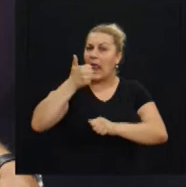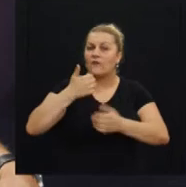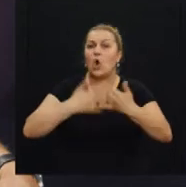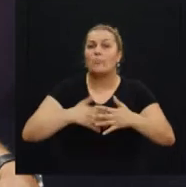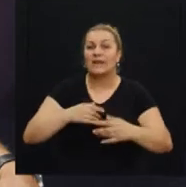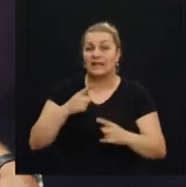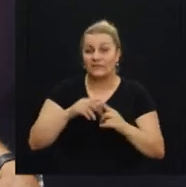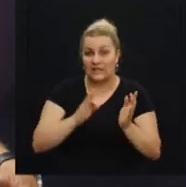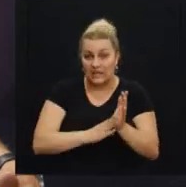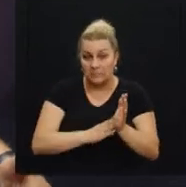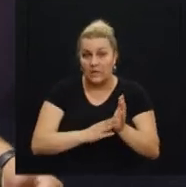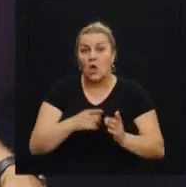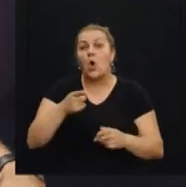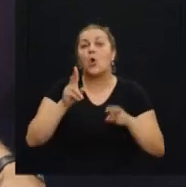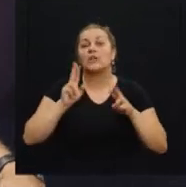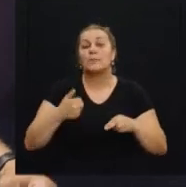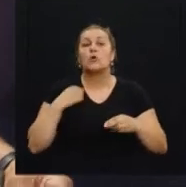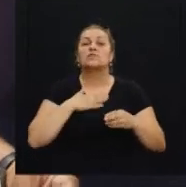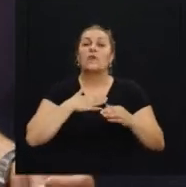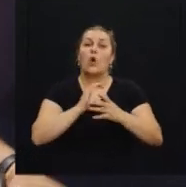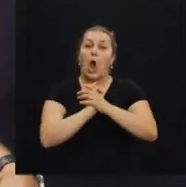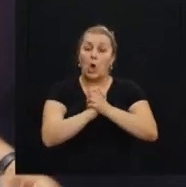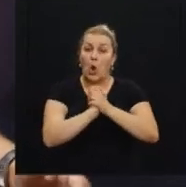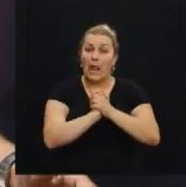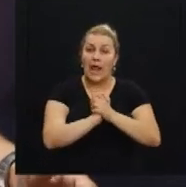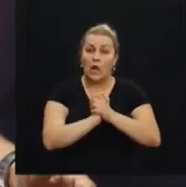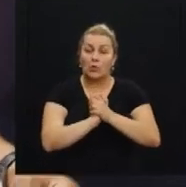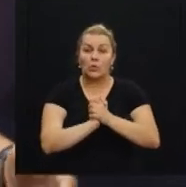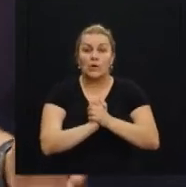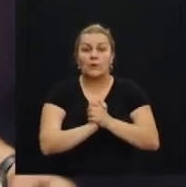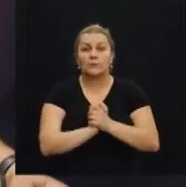tim. On je ima kolegu svog